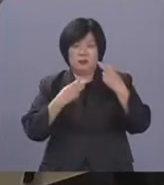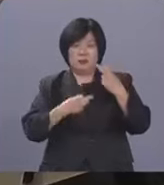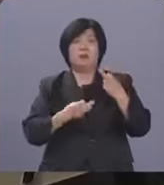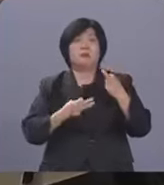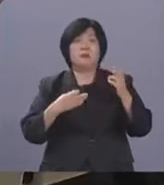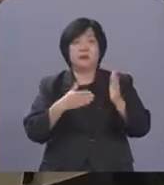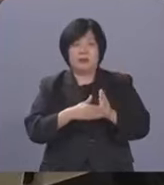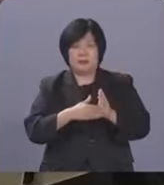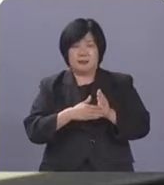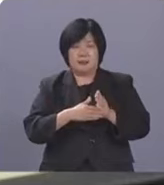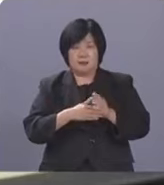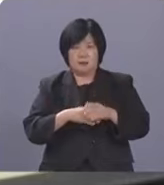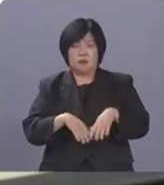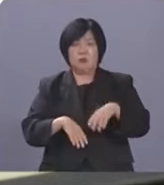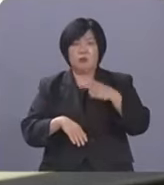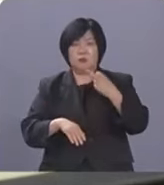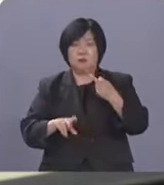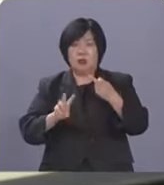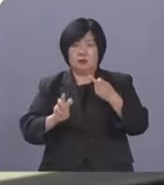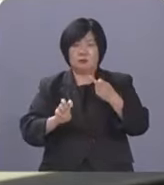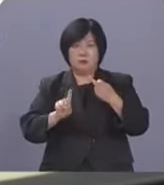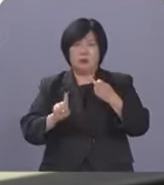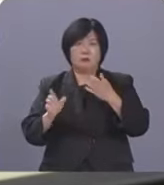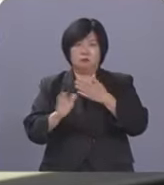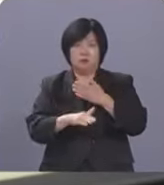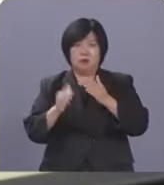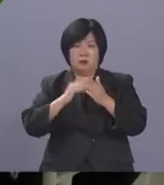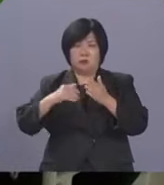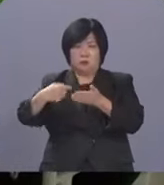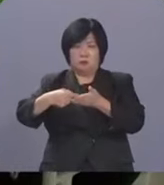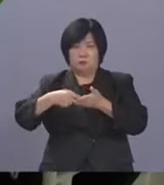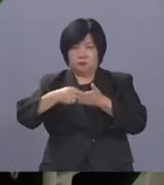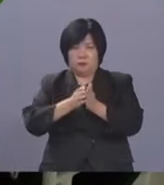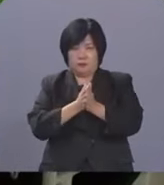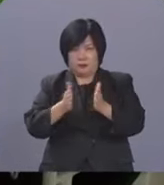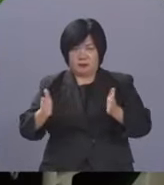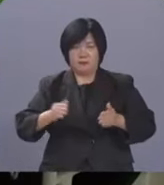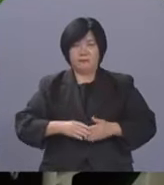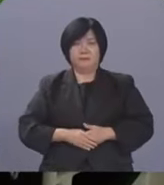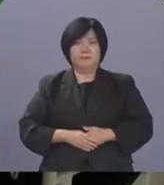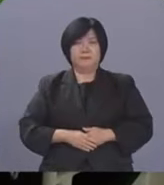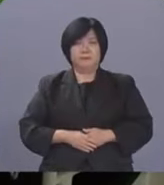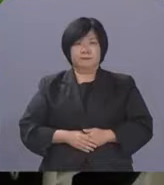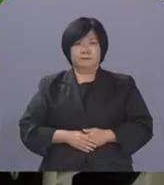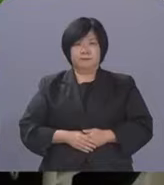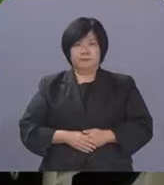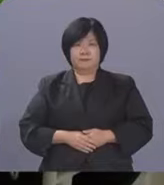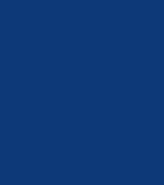원서 접수는 다음 달 31일부터 시작됩니다. KBS 뉴스 장성길입니다.